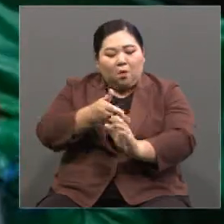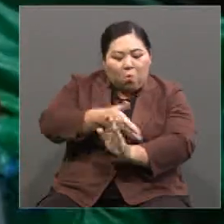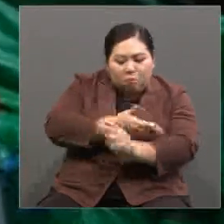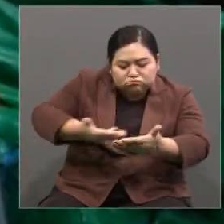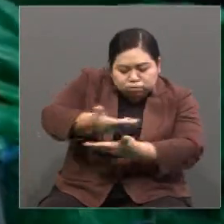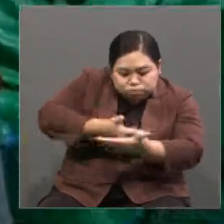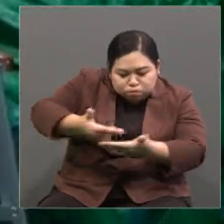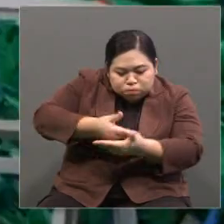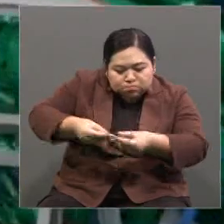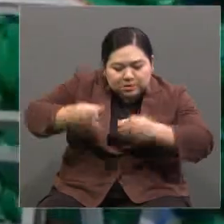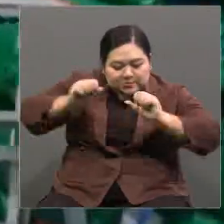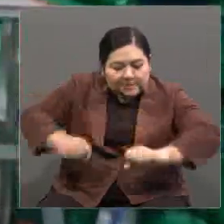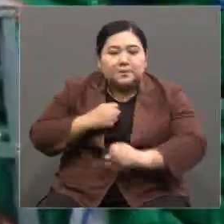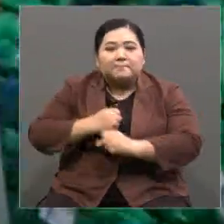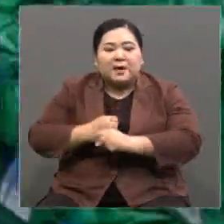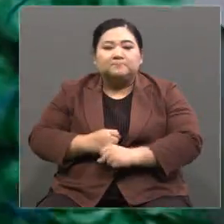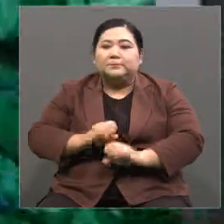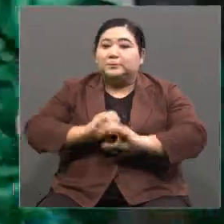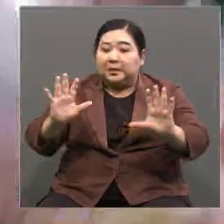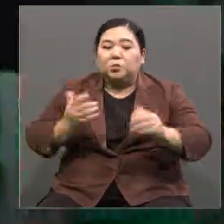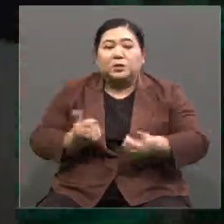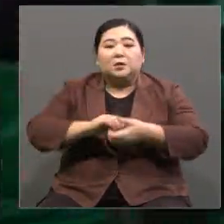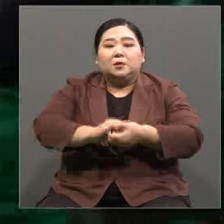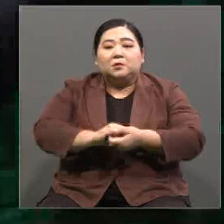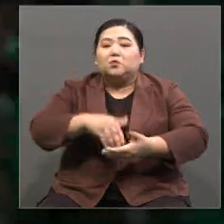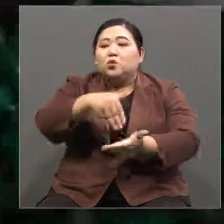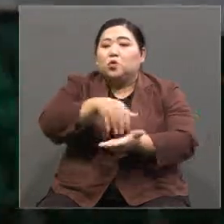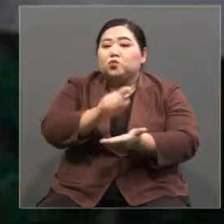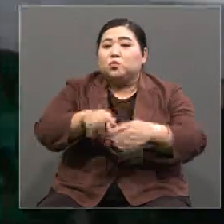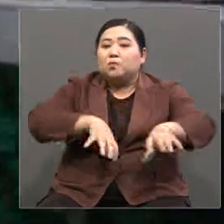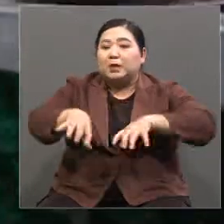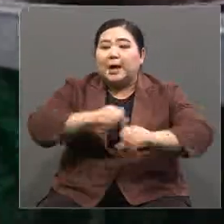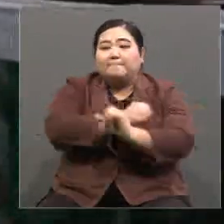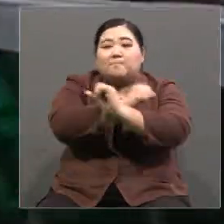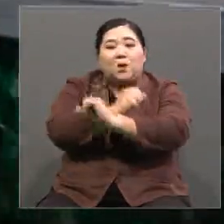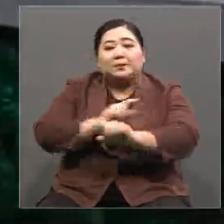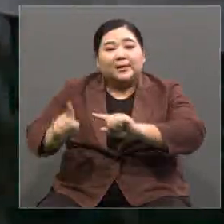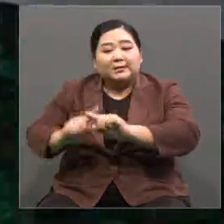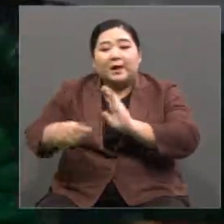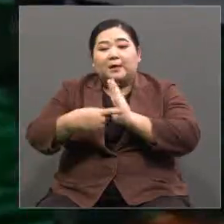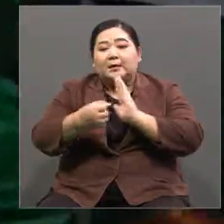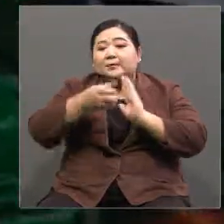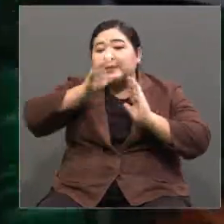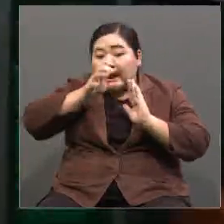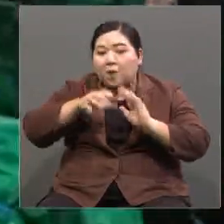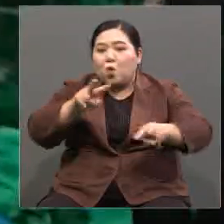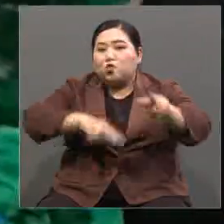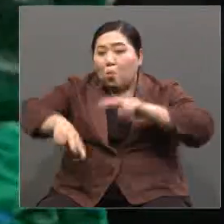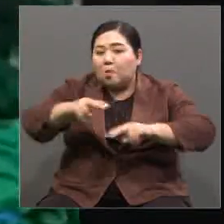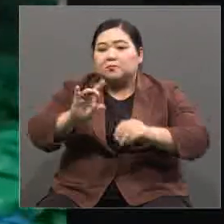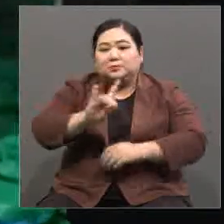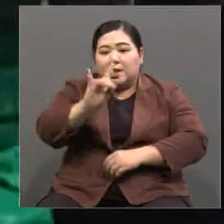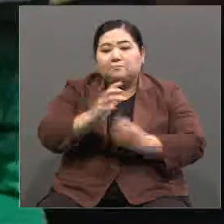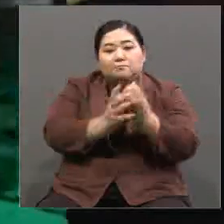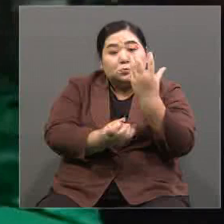ล่วงหน้าซึ่งขณะนี้ก็ยังร่วมกับศูนย์บริหารจัดการด่านตรวจประมงเขต 4สระแก้วครับด่านตรวจพืชสระแก้ว